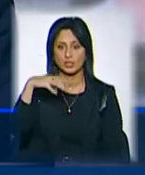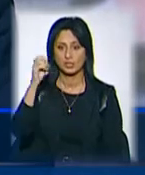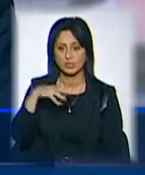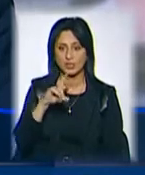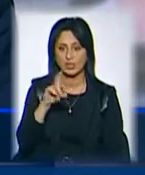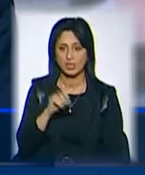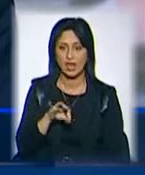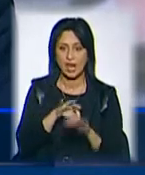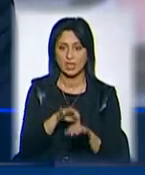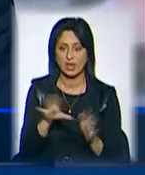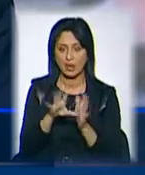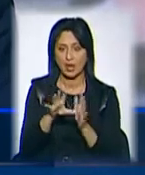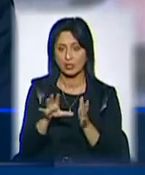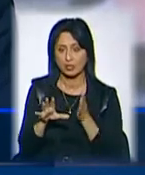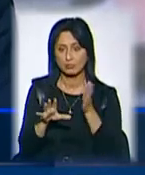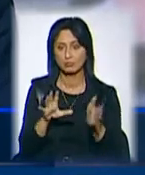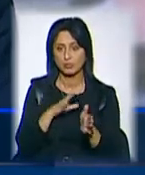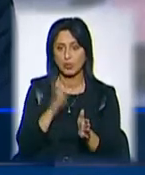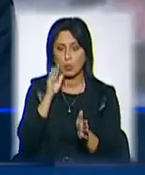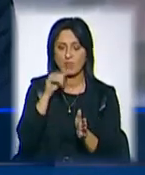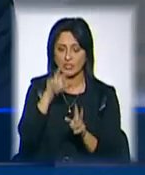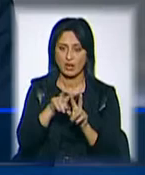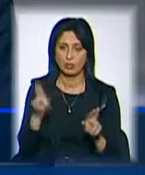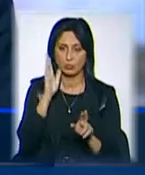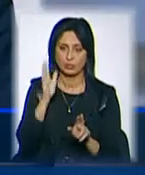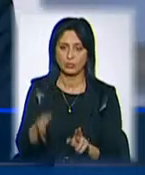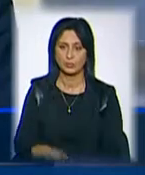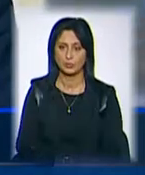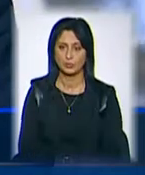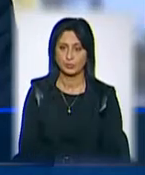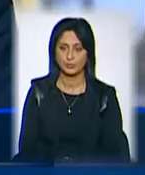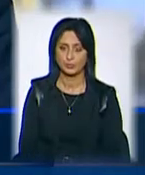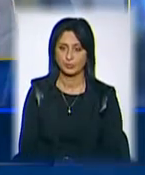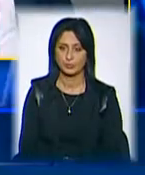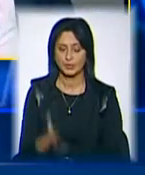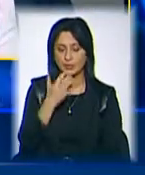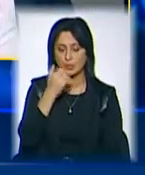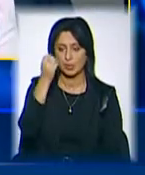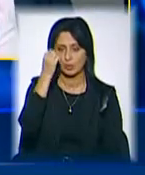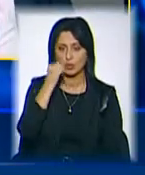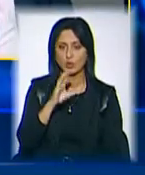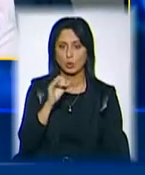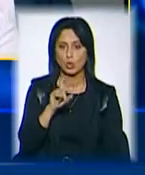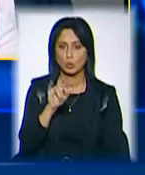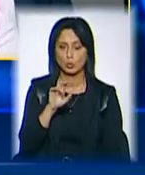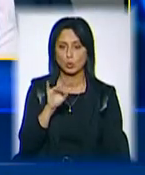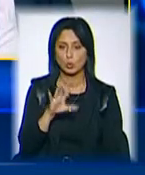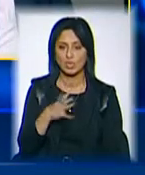ელექტროენერგიის გატარებაში და ეს ვფიქრობთ, რომ მომავალ წლებშიც ეს ტრენდი გაგრძელდება. გასაგებია, ძალიან დიდი მადლობა. სულხან